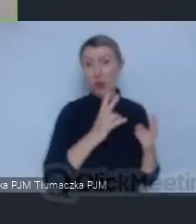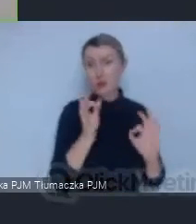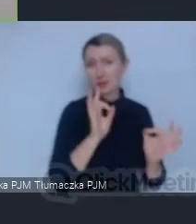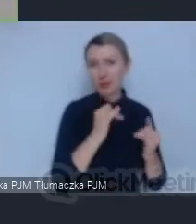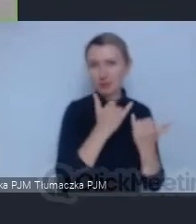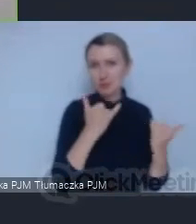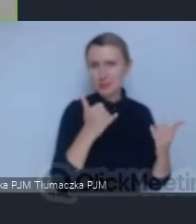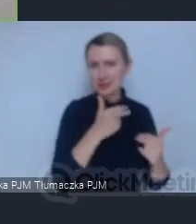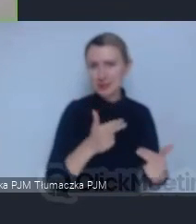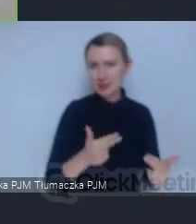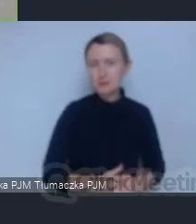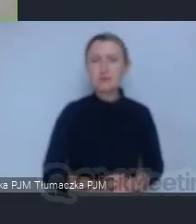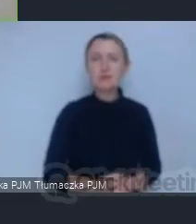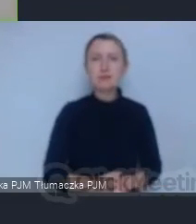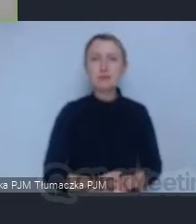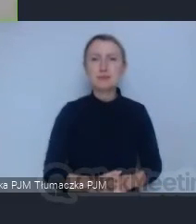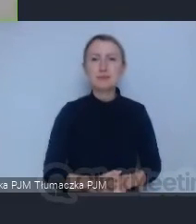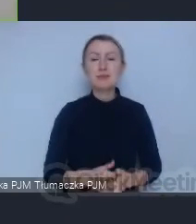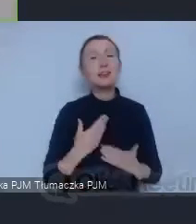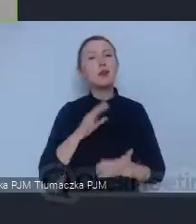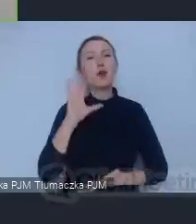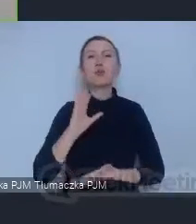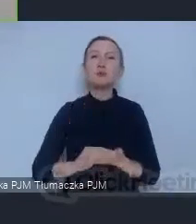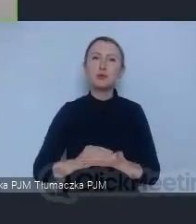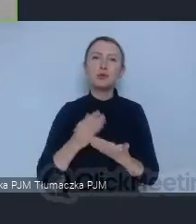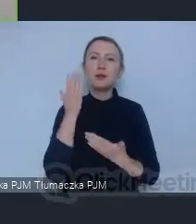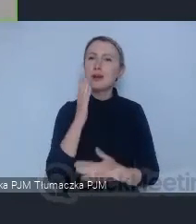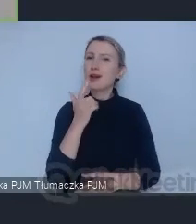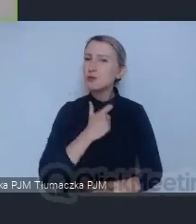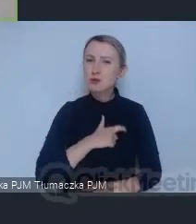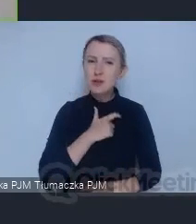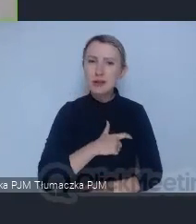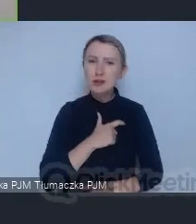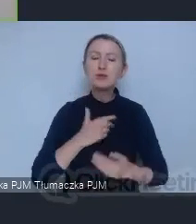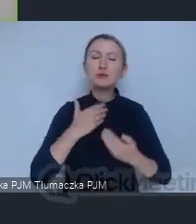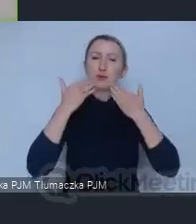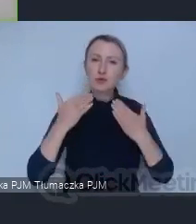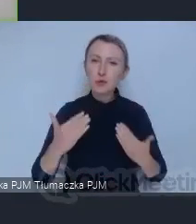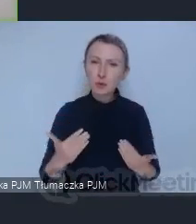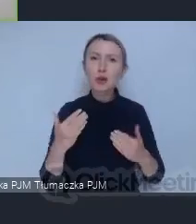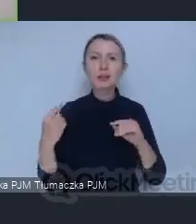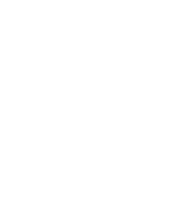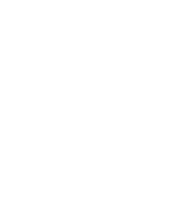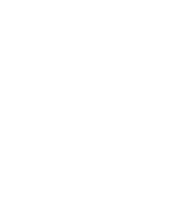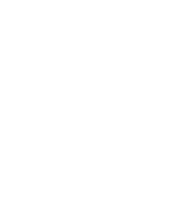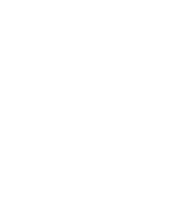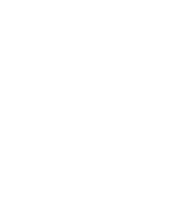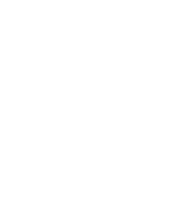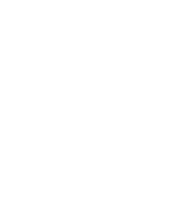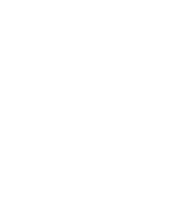wątkach. Także jeszcze raz panowie bardzo serdecznie dziękuję wam za dyskusję.